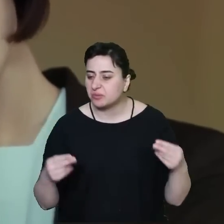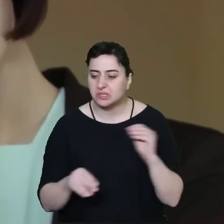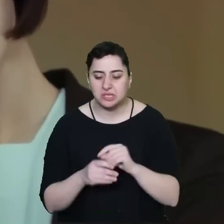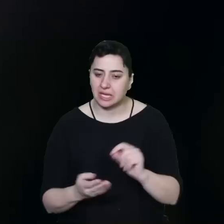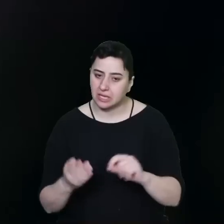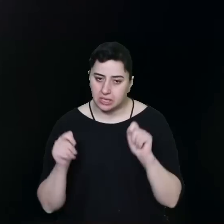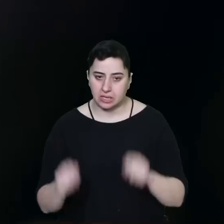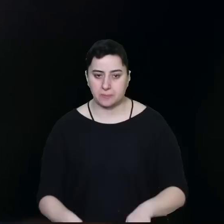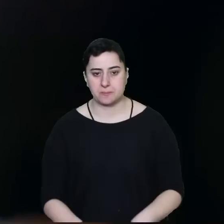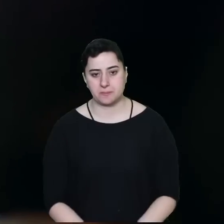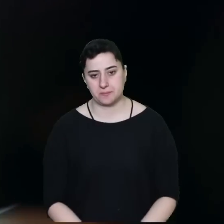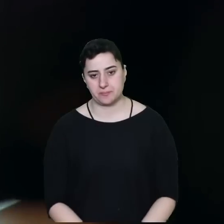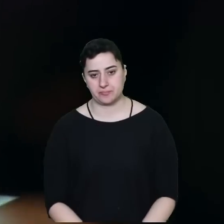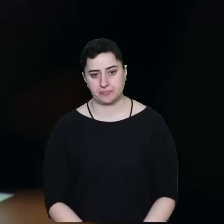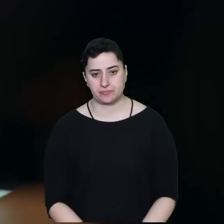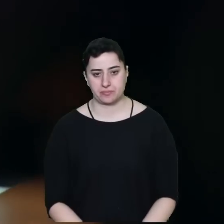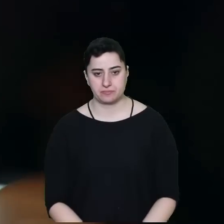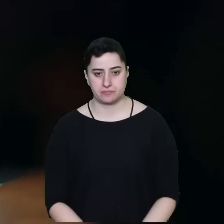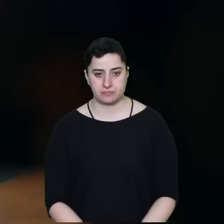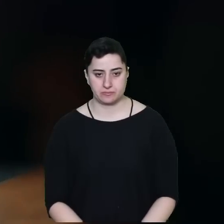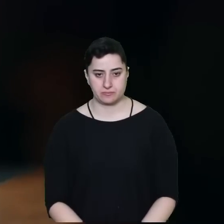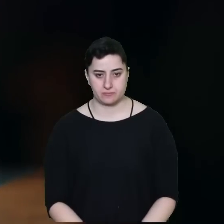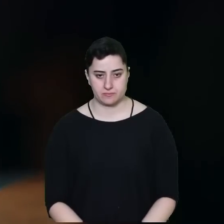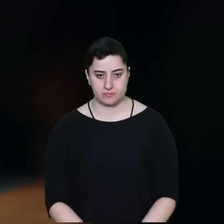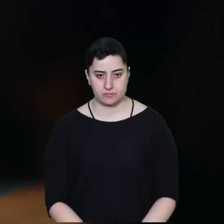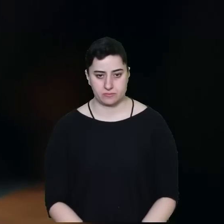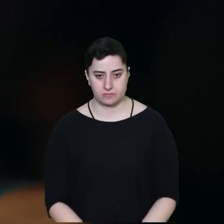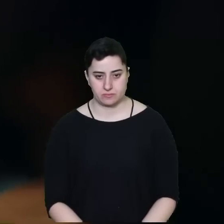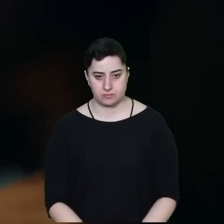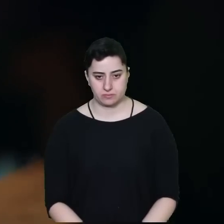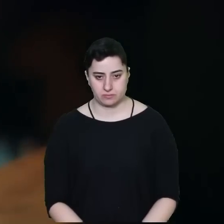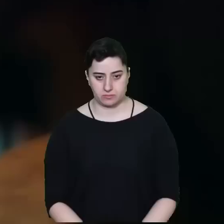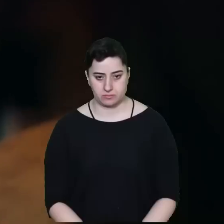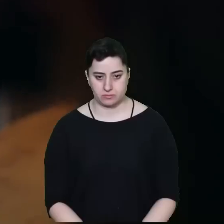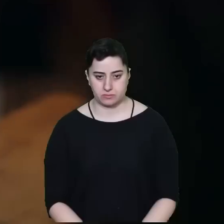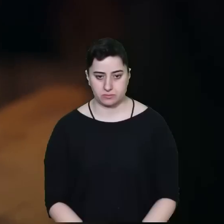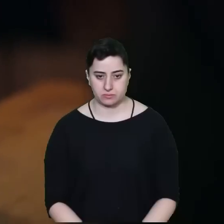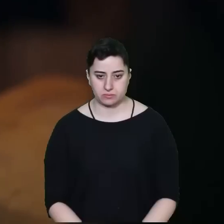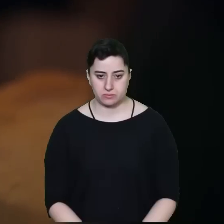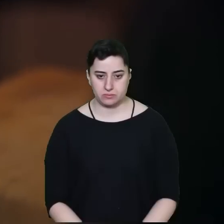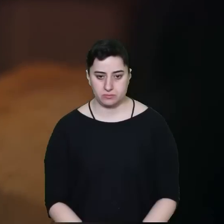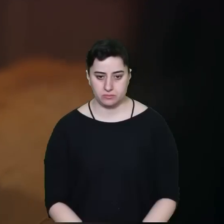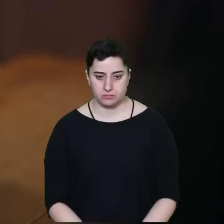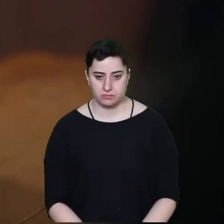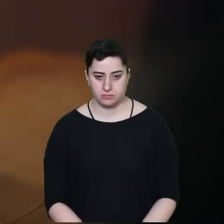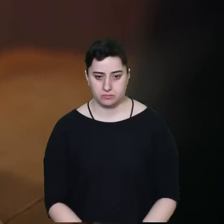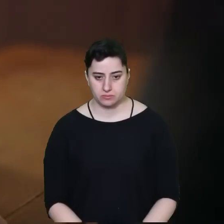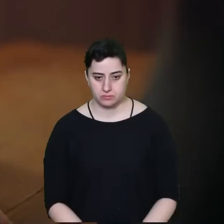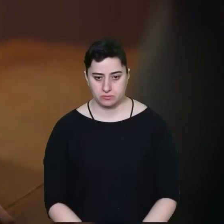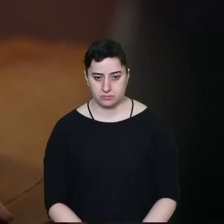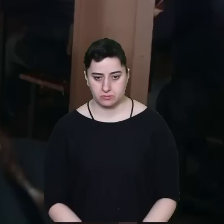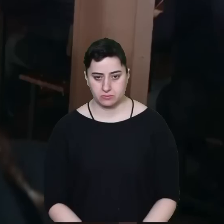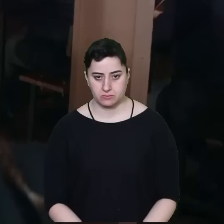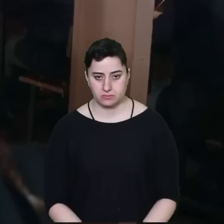ki yaz Güler. Güler rahatlamış tebessümle baktı kağıdına. İstekli, hevesle yazmaya başladı. Zehra da